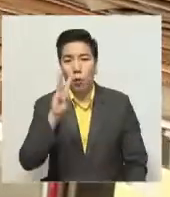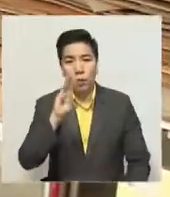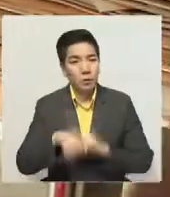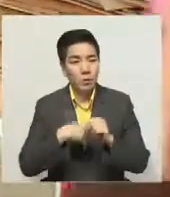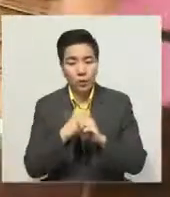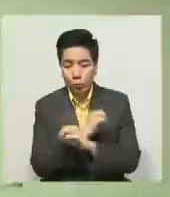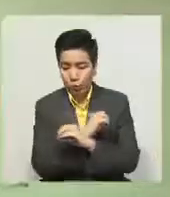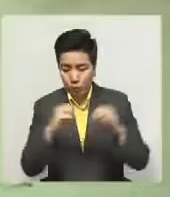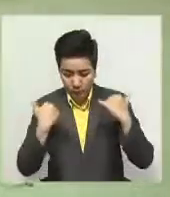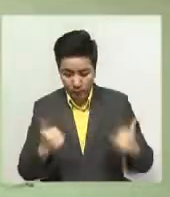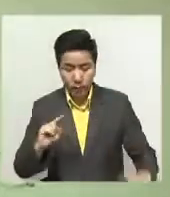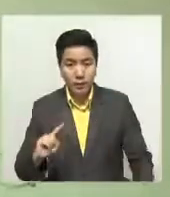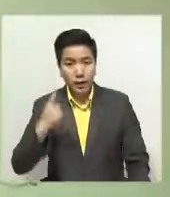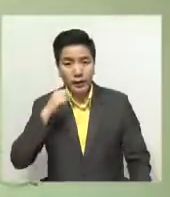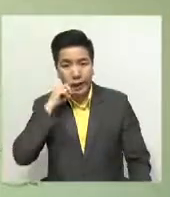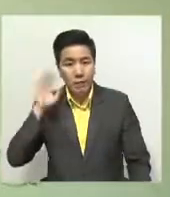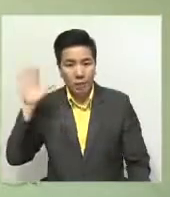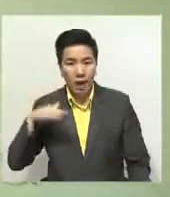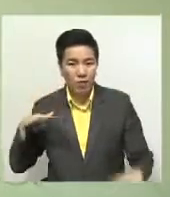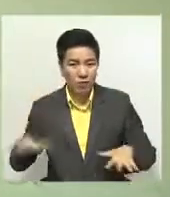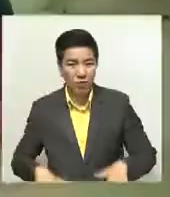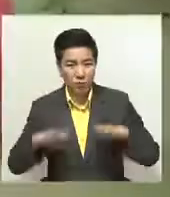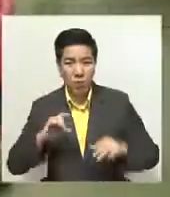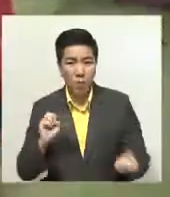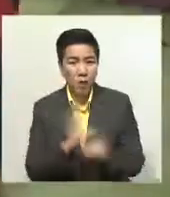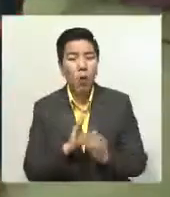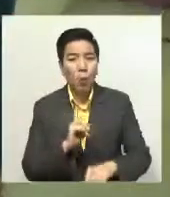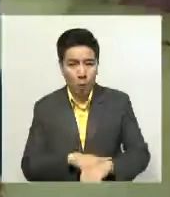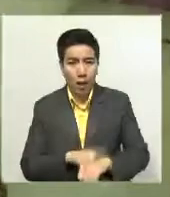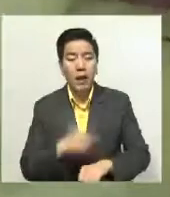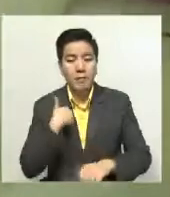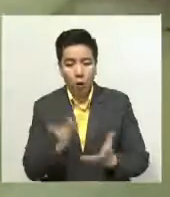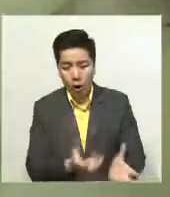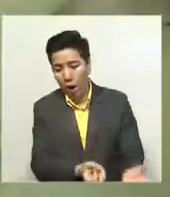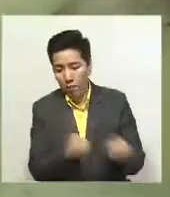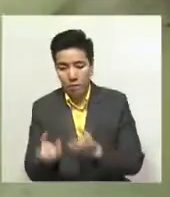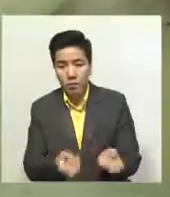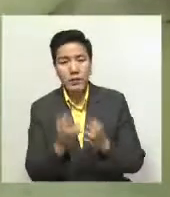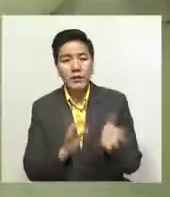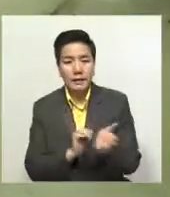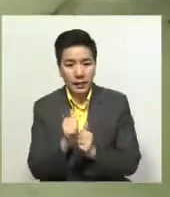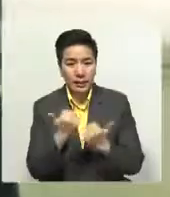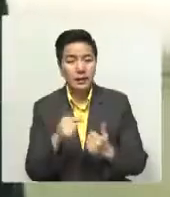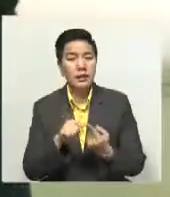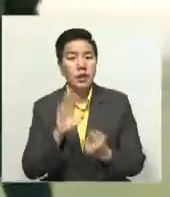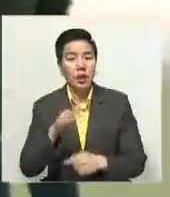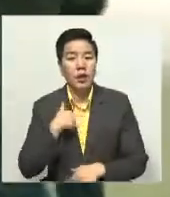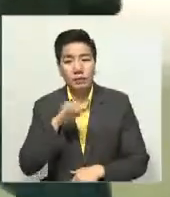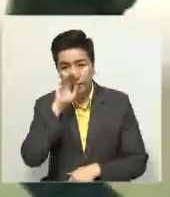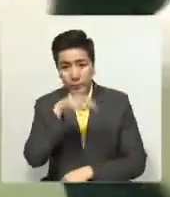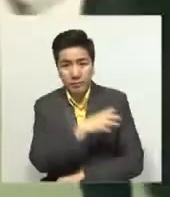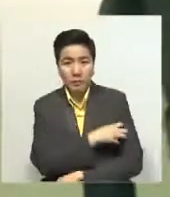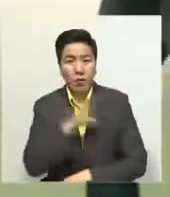ปีแต่ว่าน้ำยังไม่มาฉับพลันนะคะพอที่จะมีเวลาเก็บของท่านแล้วก็ทางเทศบาลค่ะก็ได้ประกาศเตือน